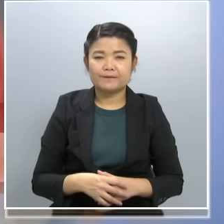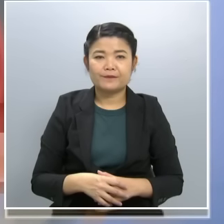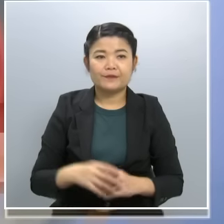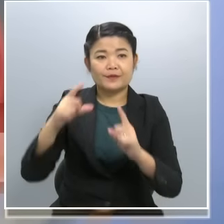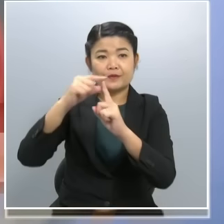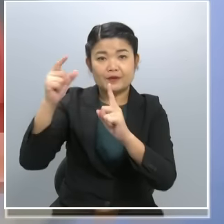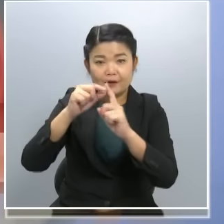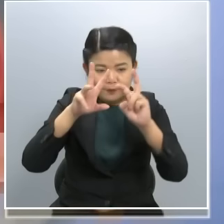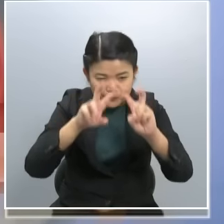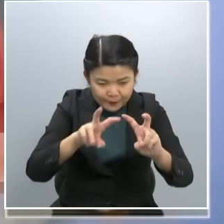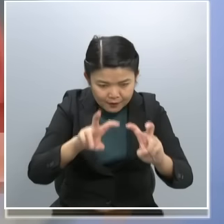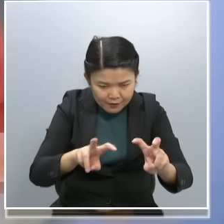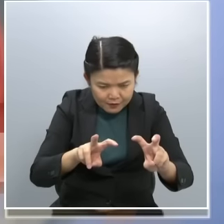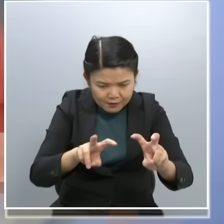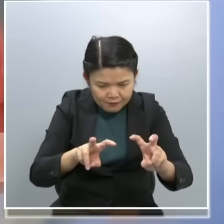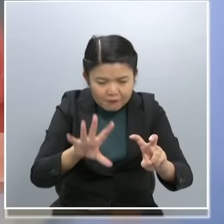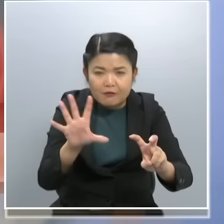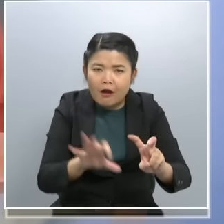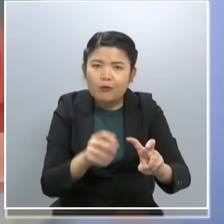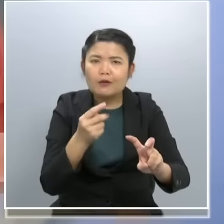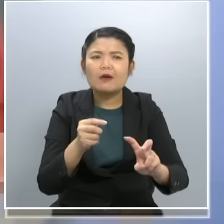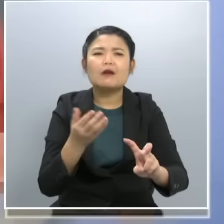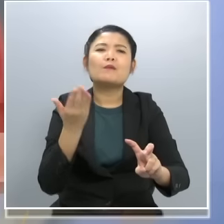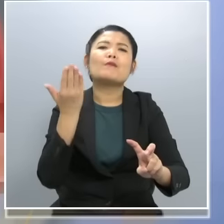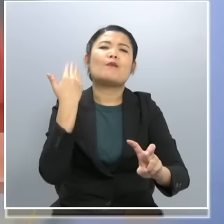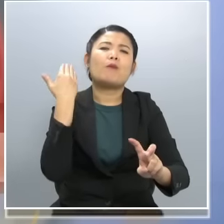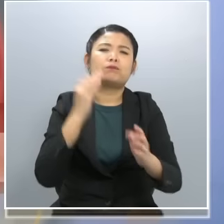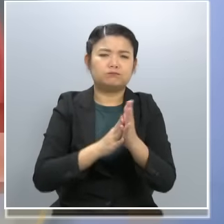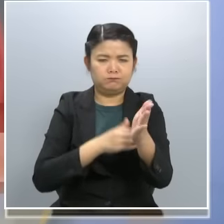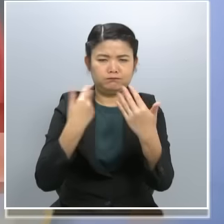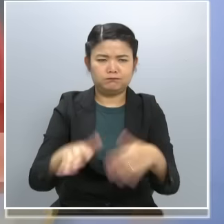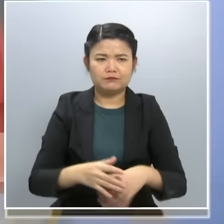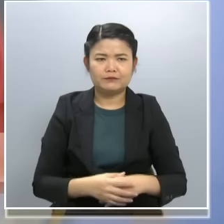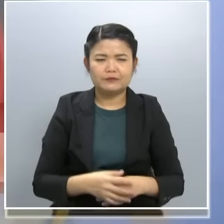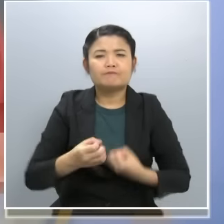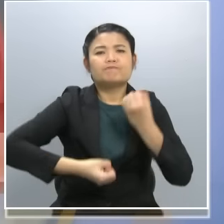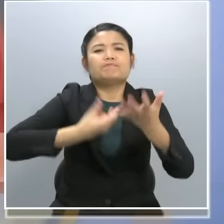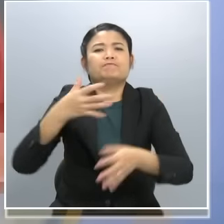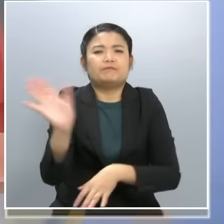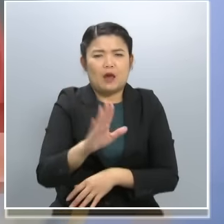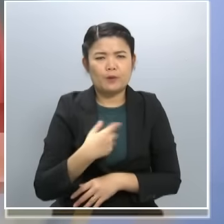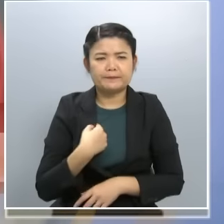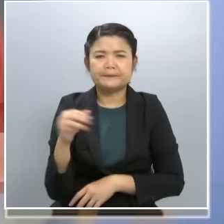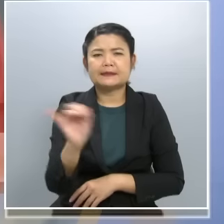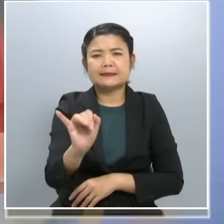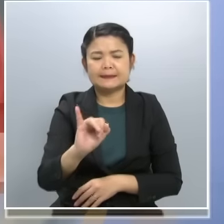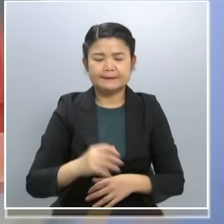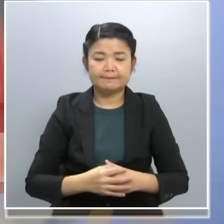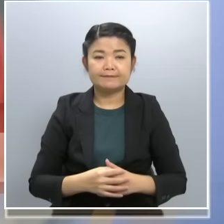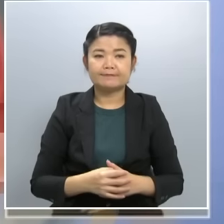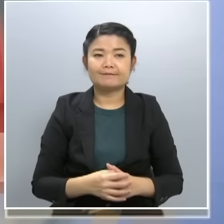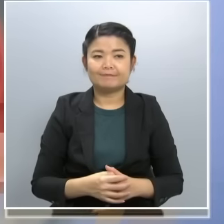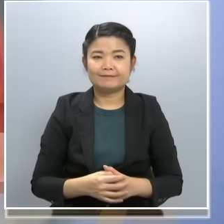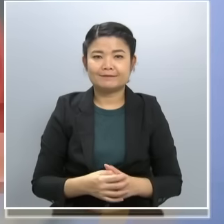ก็ไปหามาผมก็ไม่รู้ยังไงแต่ว่าก็มันเป็นเรื่องในอดีตค่ะนะครับอย่าให้ผมไปพูดอะไรพวกนี้เลยมันไม่ดีหรอกครับออืเนา